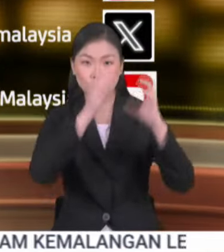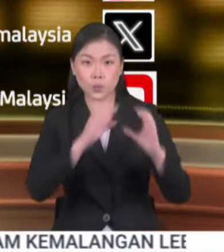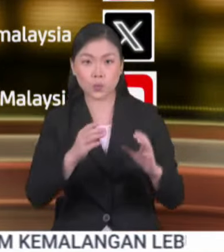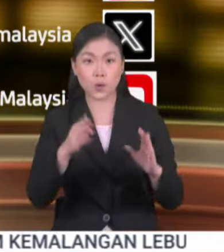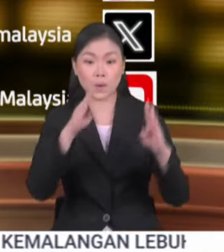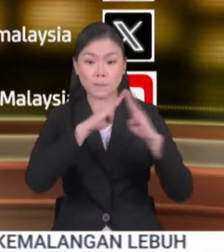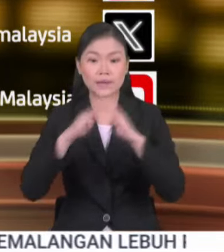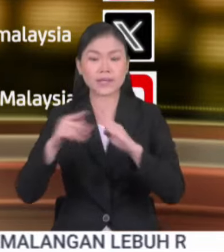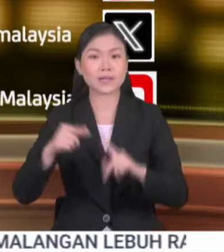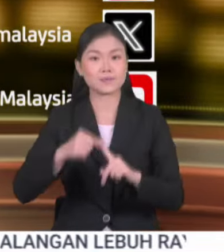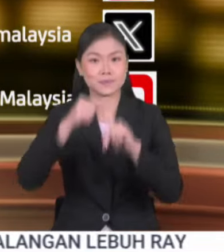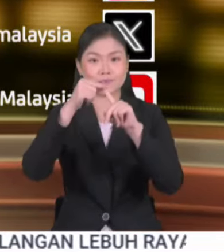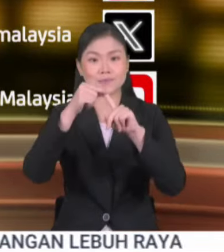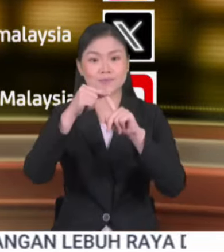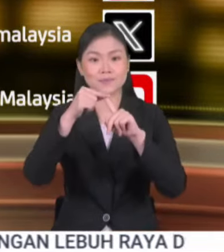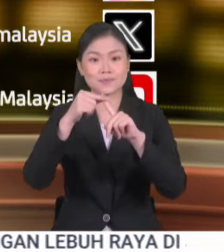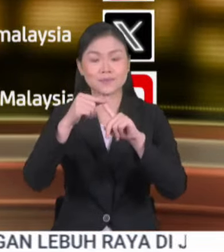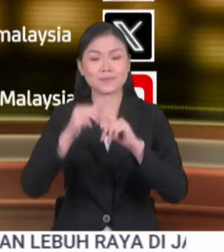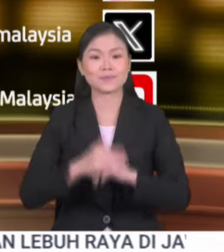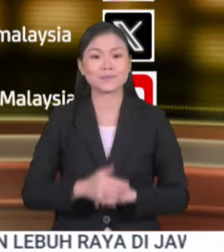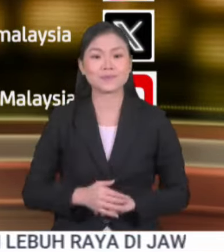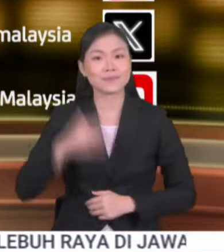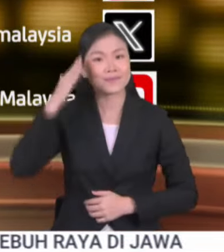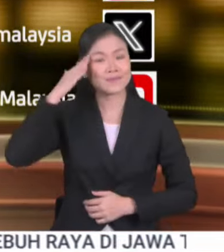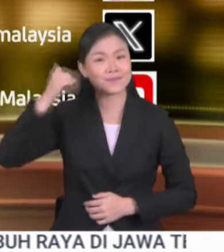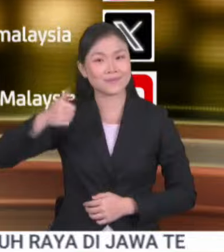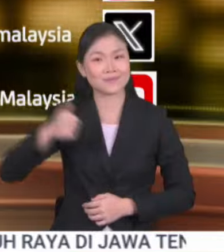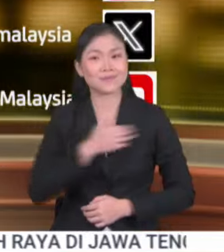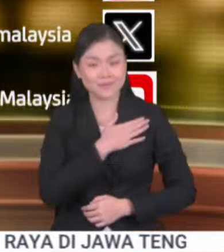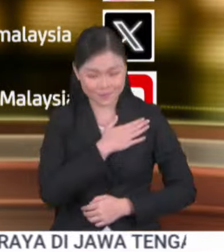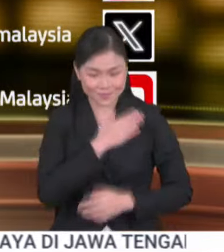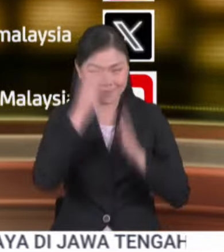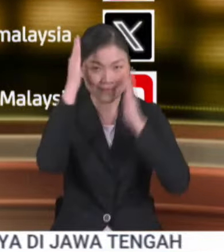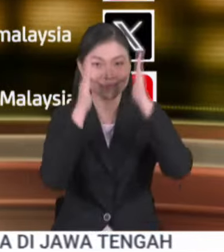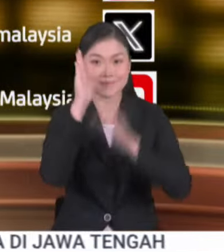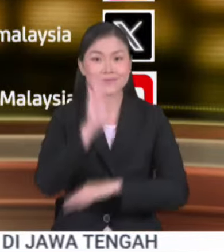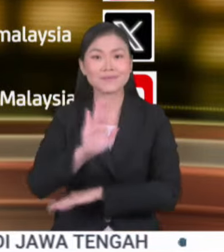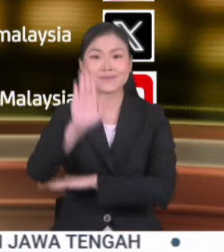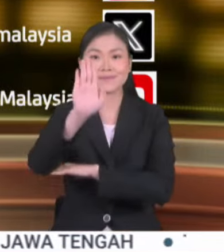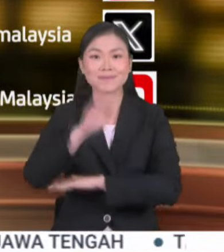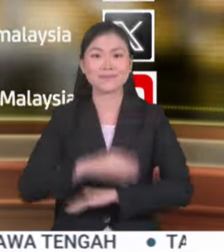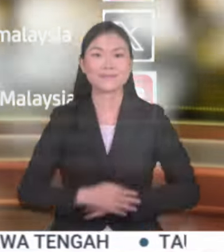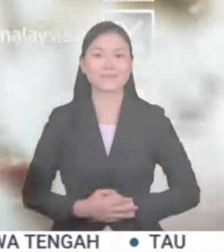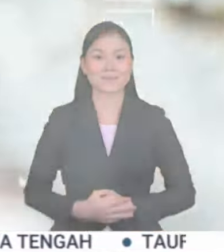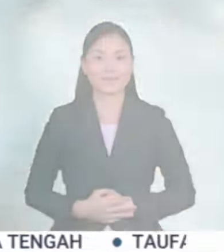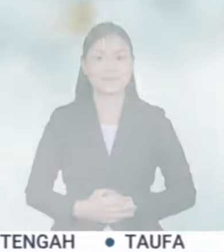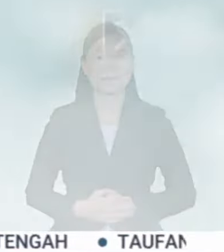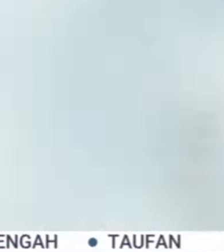bandar-bandar utama di seluruh Malaysia. Saya Anis Asma, Assalamualaikum dan Salam Malaysia Madani.